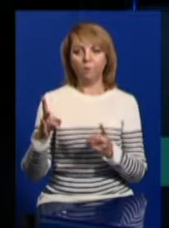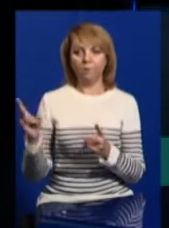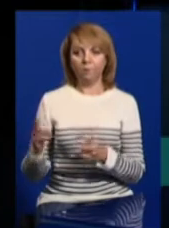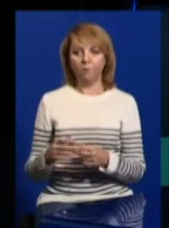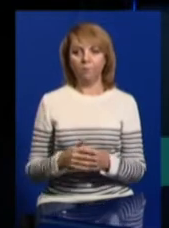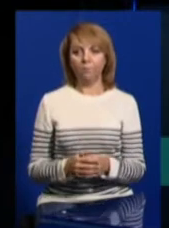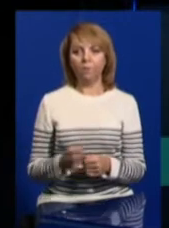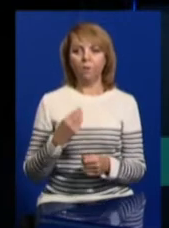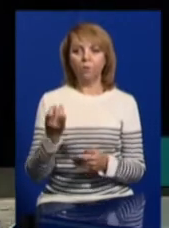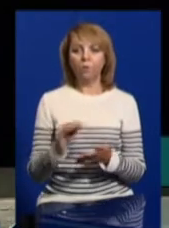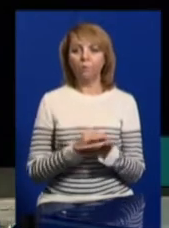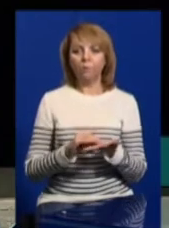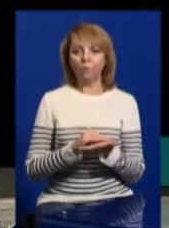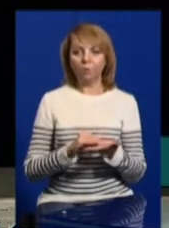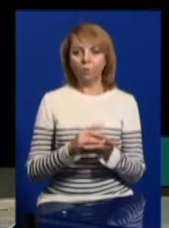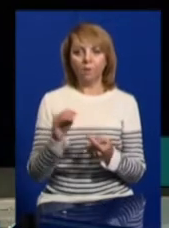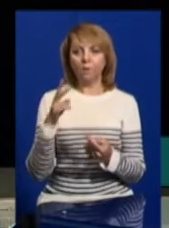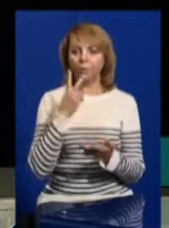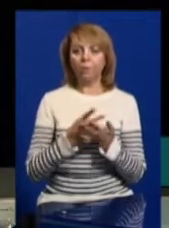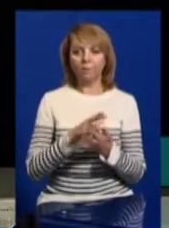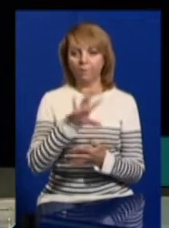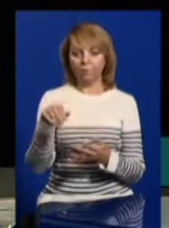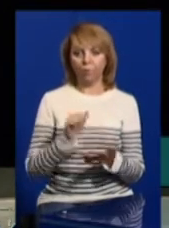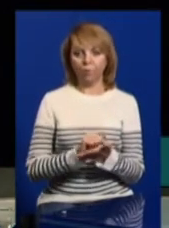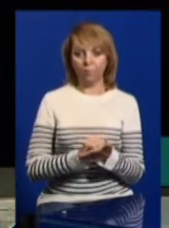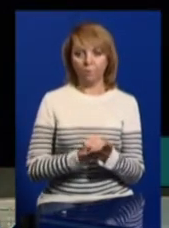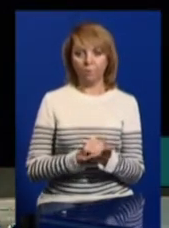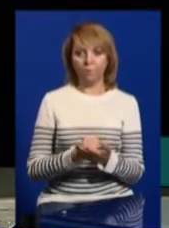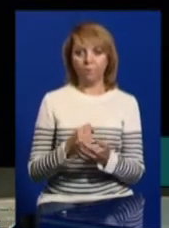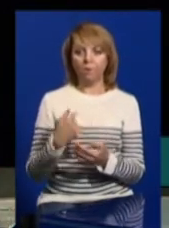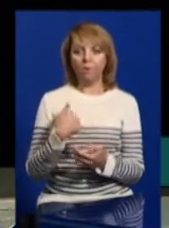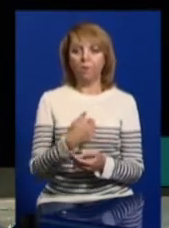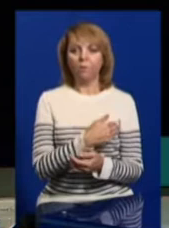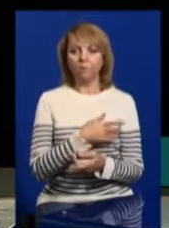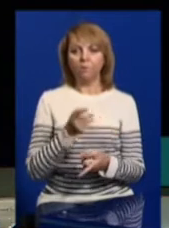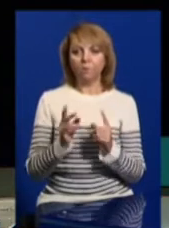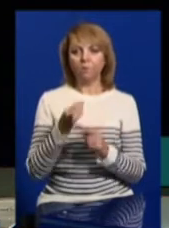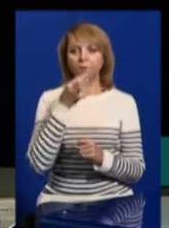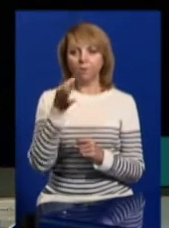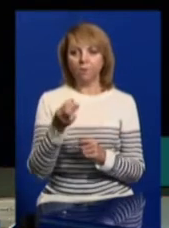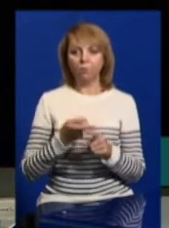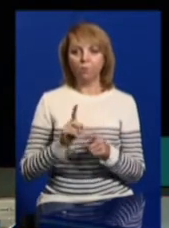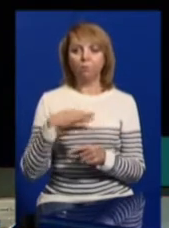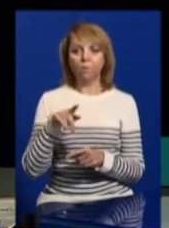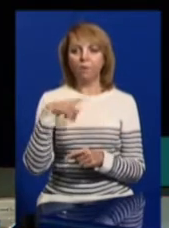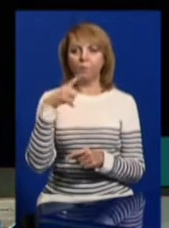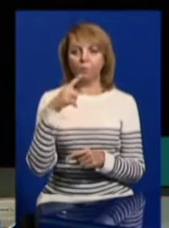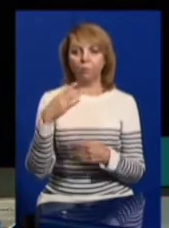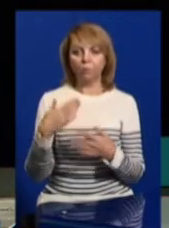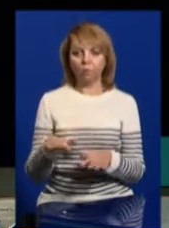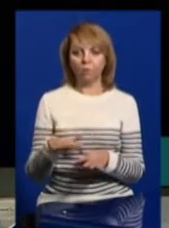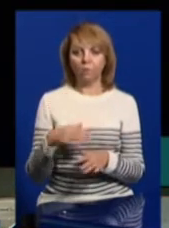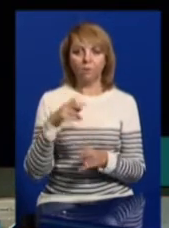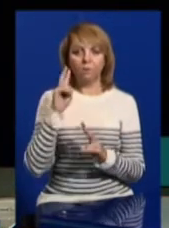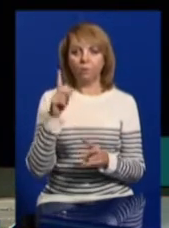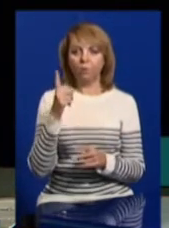ще раз повторюся, вона ж не показує всім документи. Я хотів дійсно сказати, і те, що ми говоримо вже, там, я не